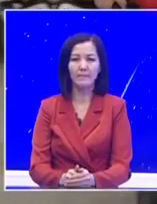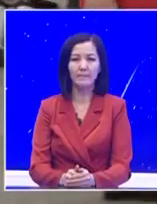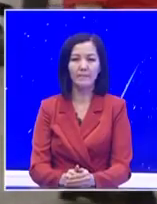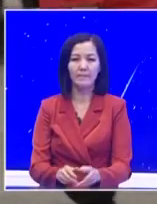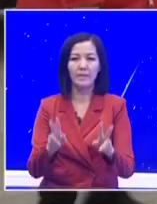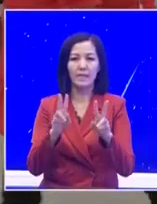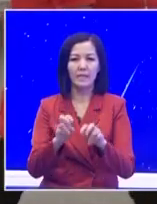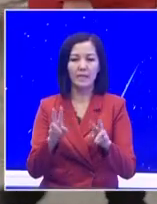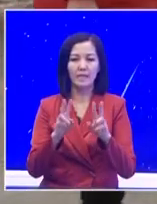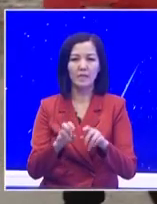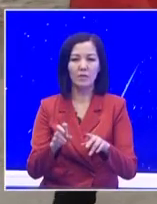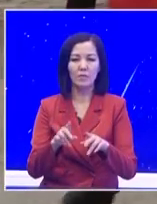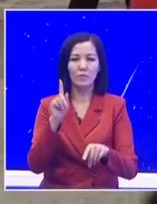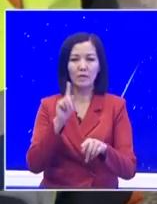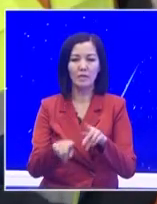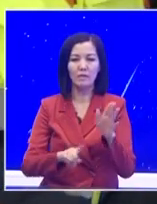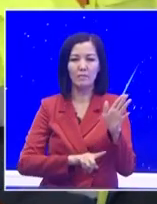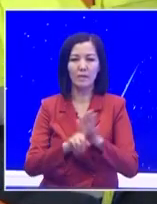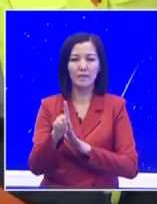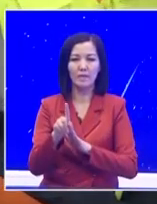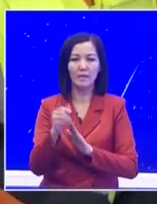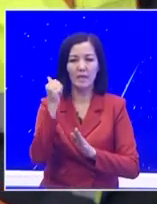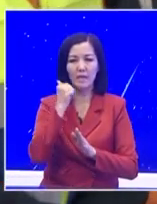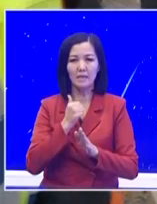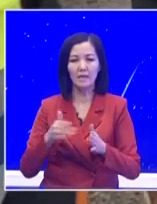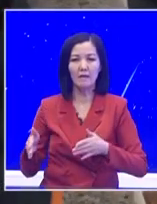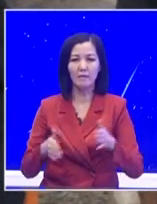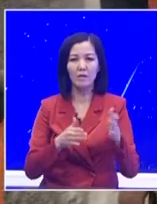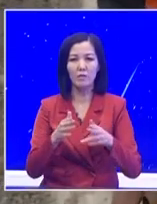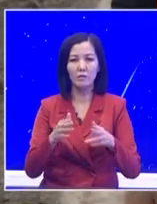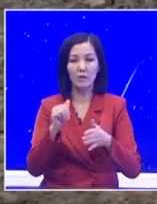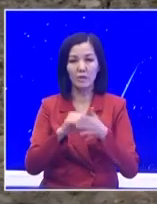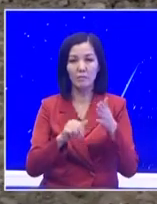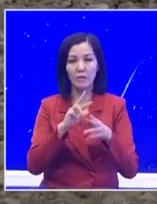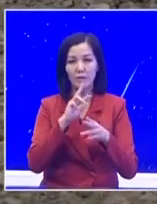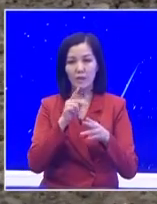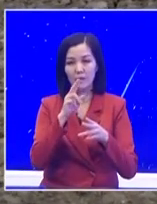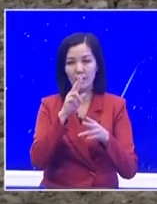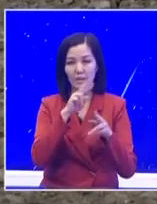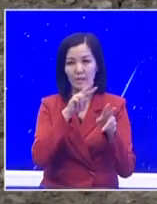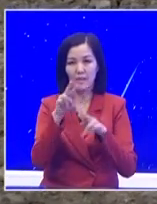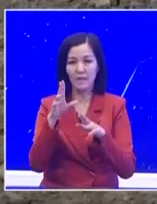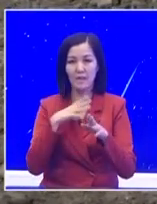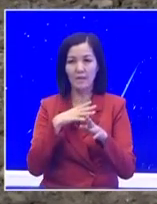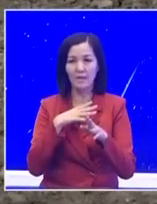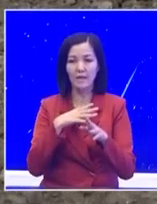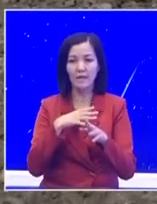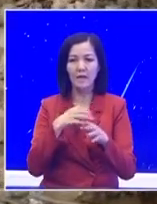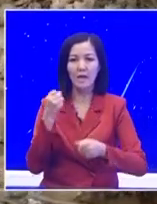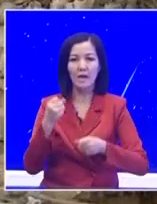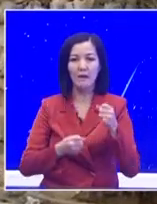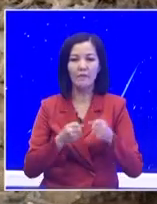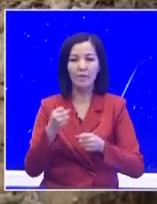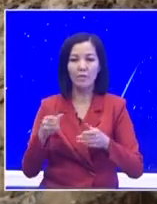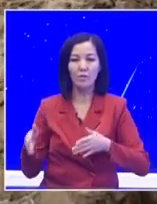Тексеру тобы тез іске кірісті. Ескі автожол бойындағы әрбір олқылықты назардан тыс қалдырған жоқ. Мына кедір бұдырлы аймақ автокөлік